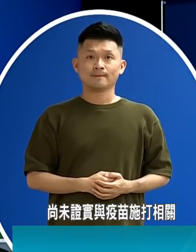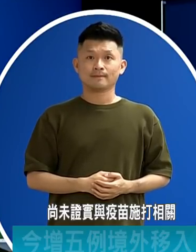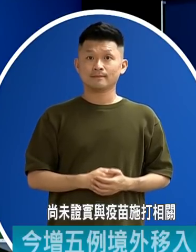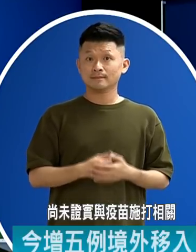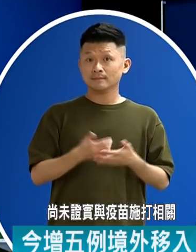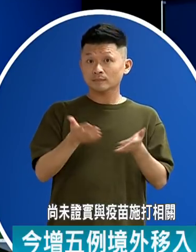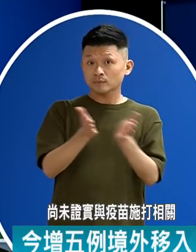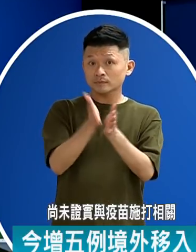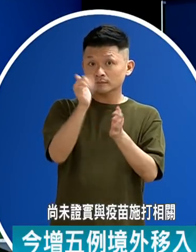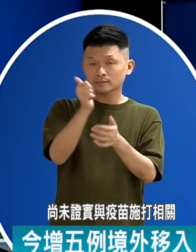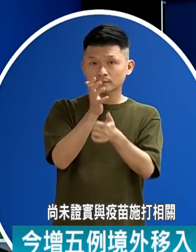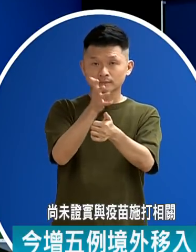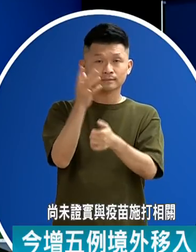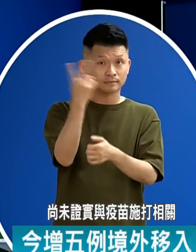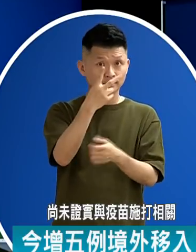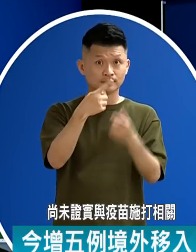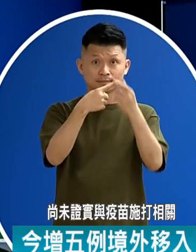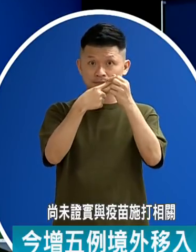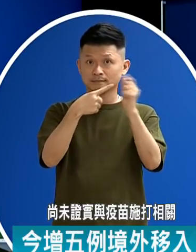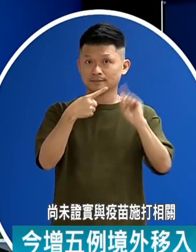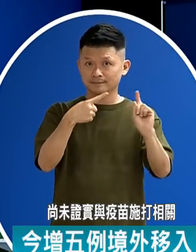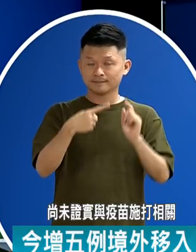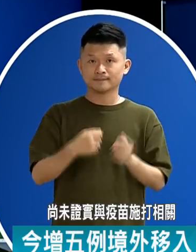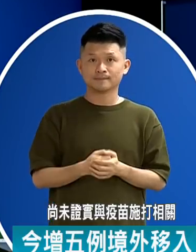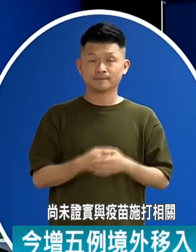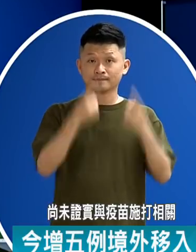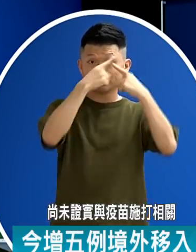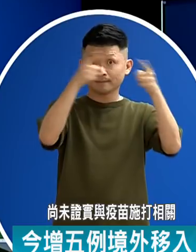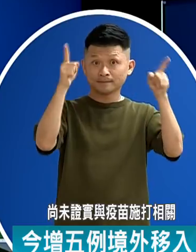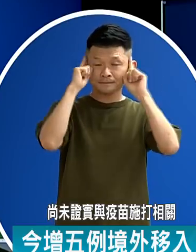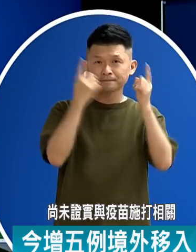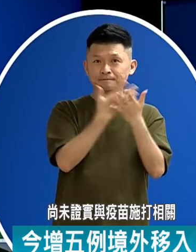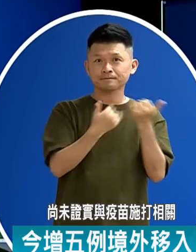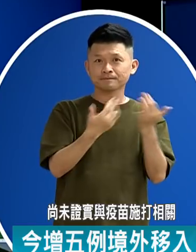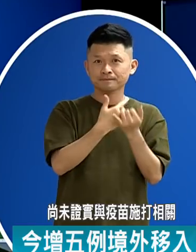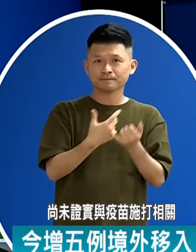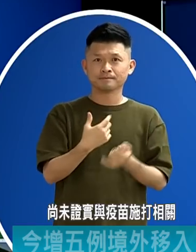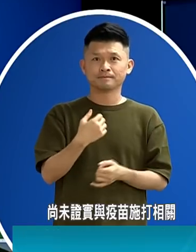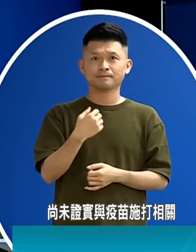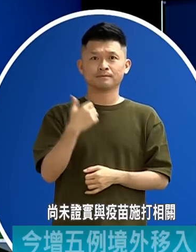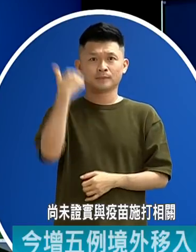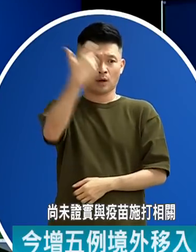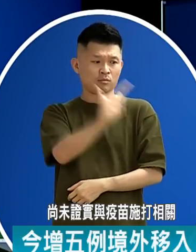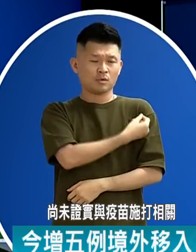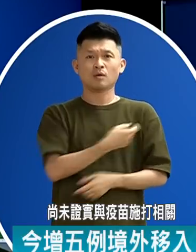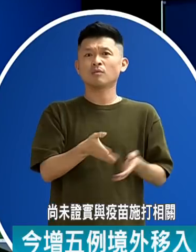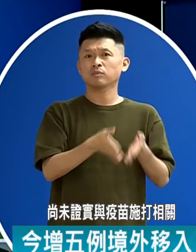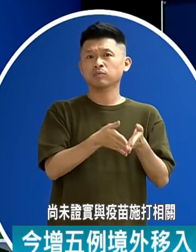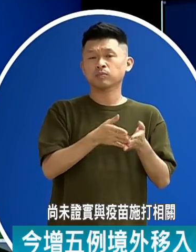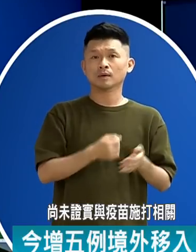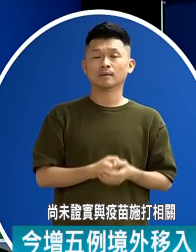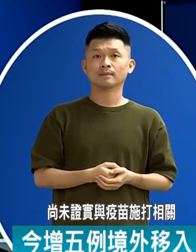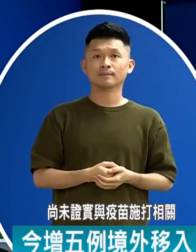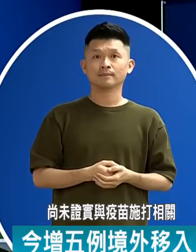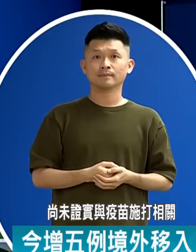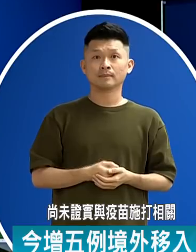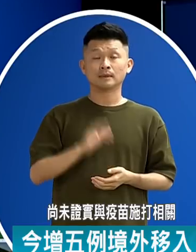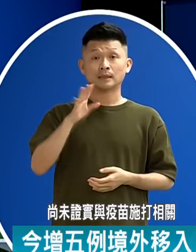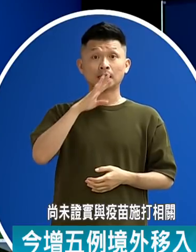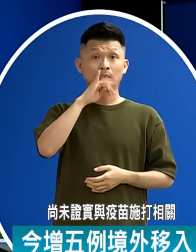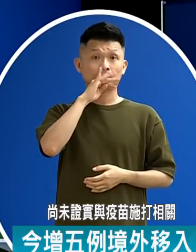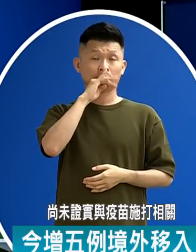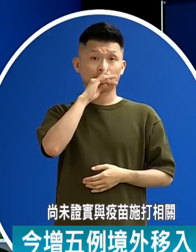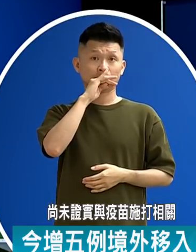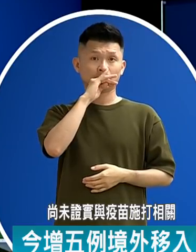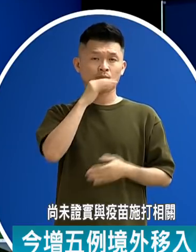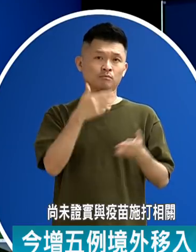谢谢部长，这边两个问题想要请问。第一个是有大学生想要施打国产的高端疫苗，但是因为受到疫苗年龄的